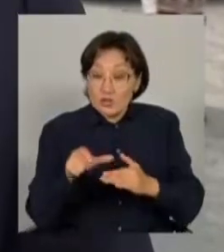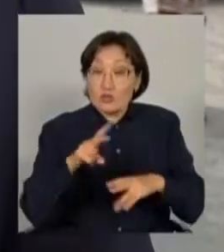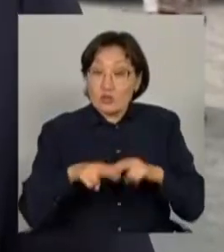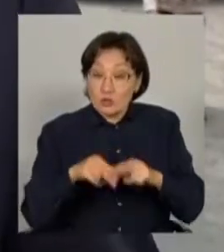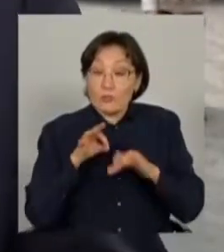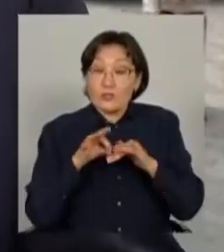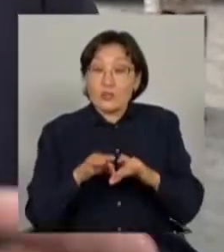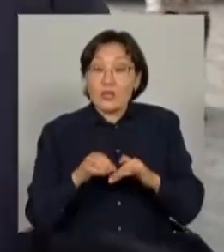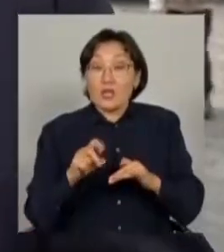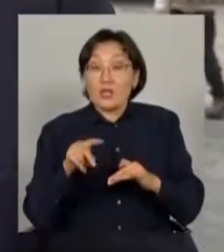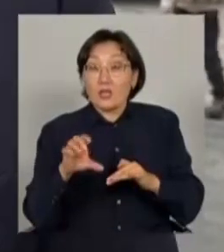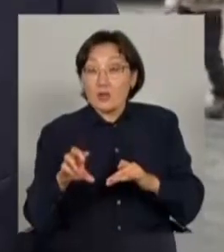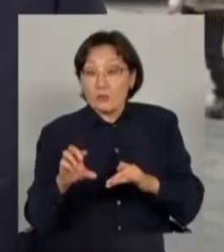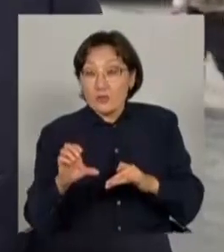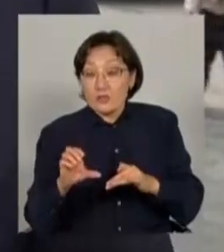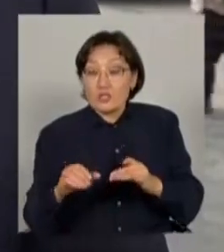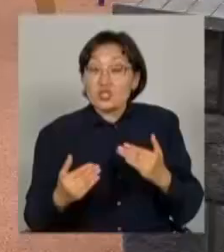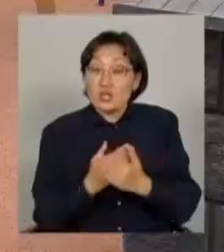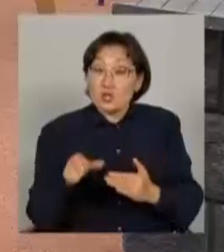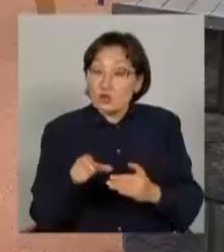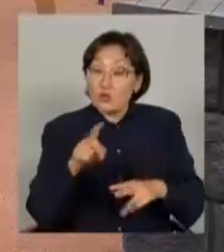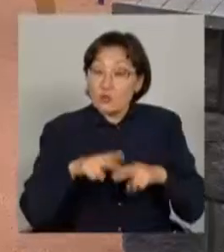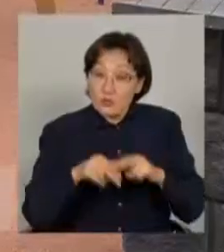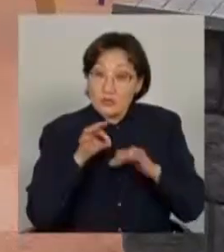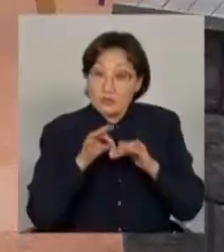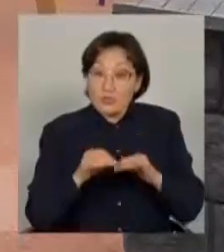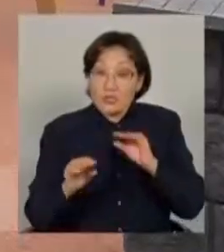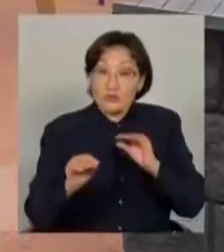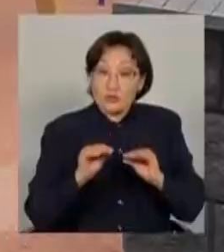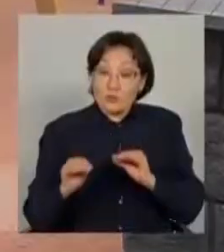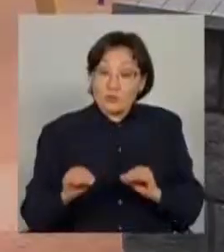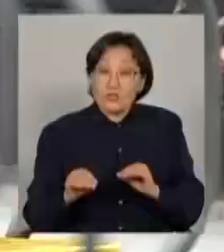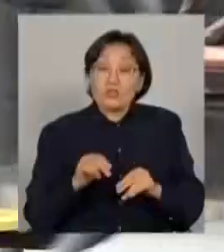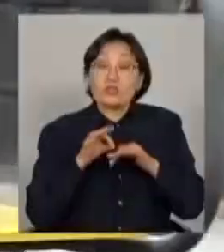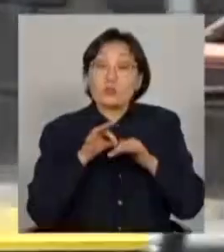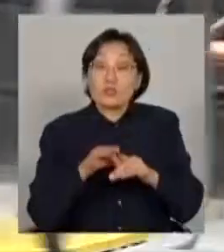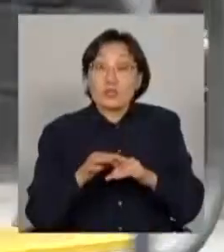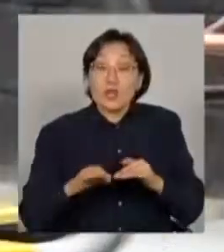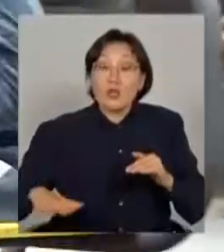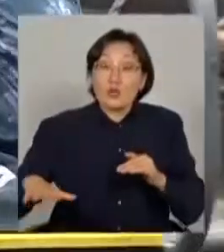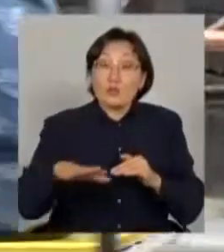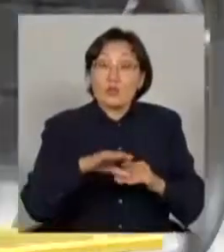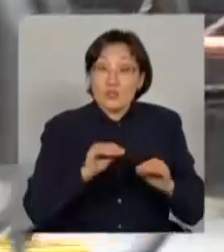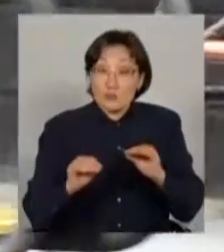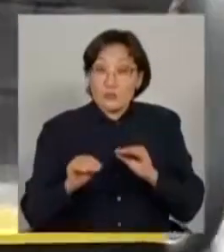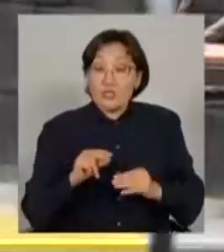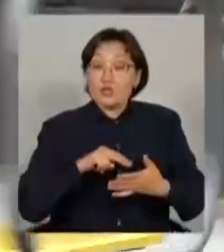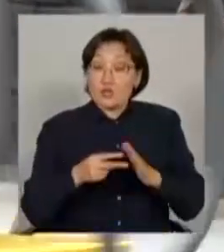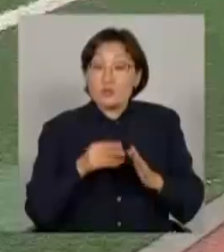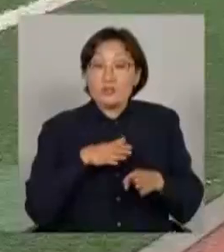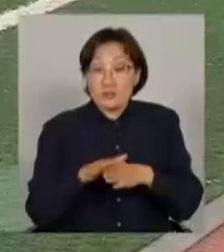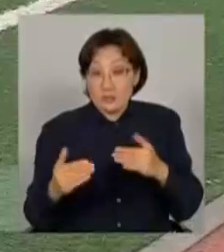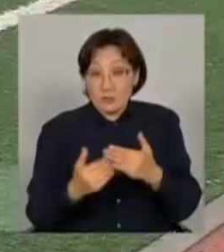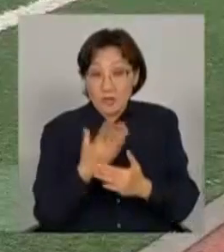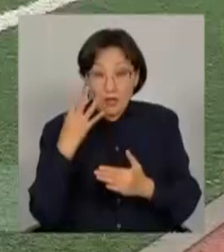жатыр. Алғабаста да жаңа жол құрылысы жүріп жатыр. Алатауда инфрақұрылым желісін жүргізумен қатар аулаларды абаттандыру жоспары да орындалуда.